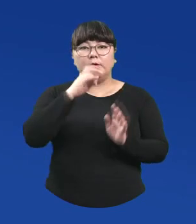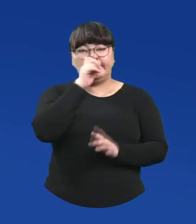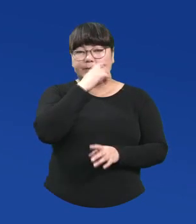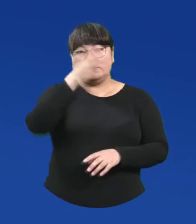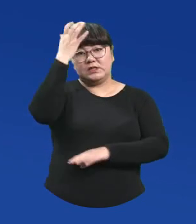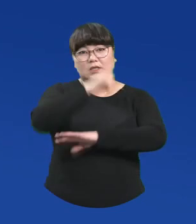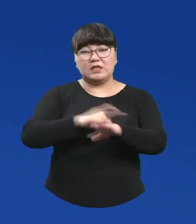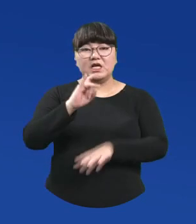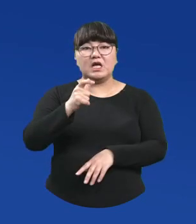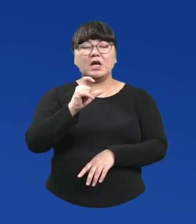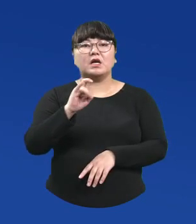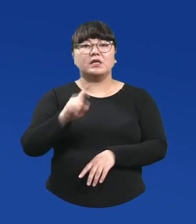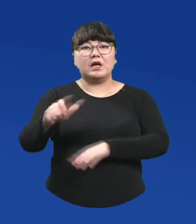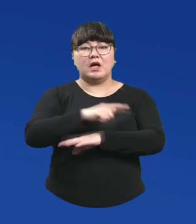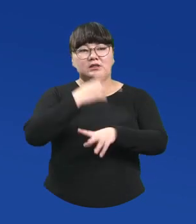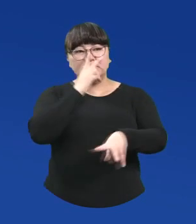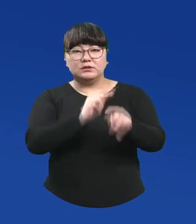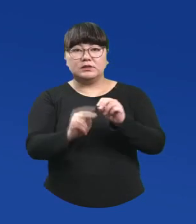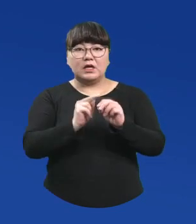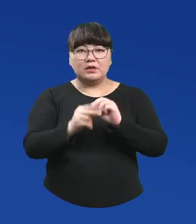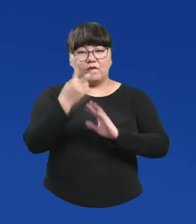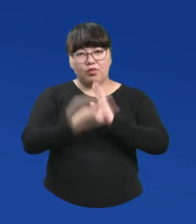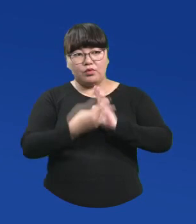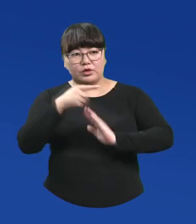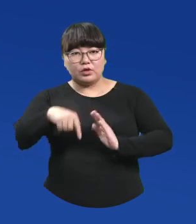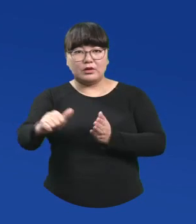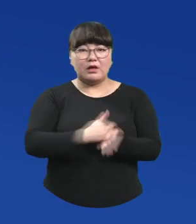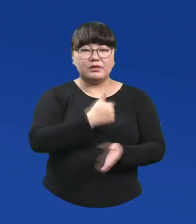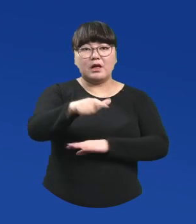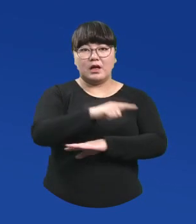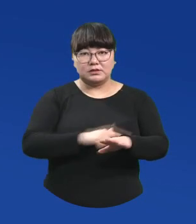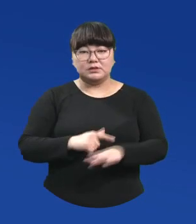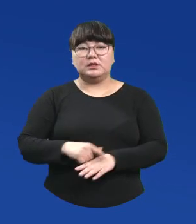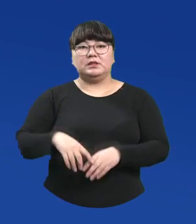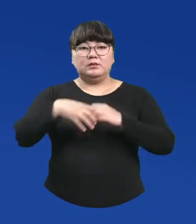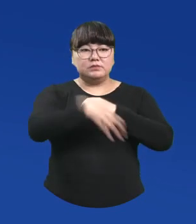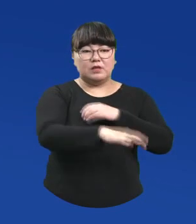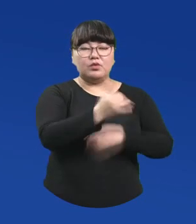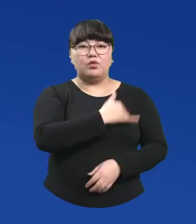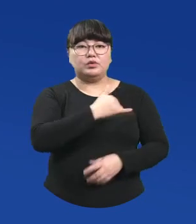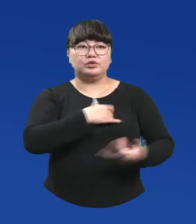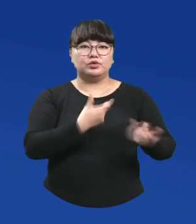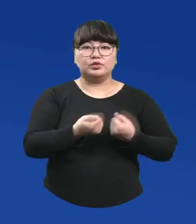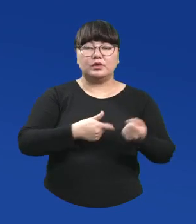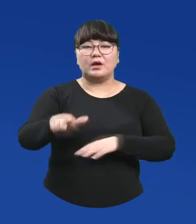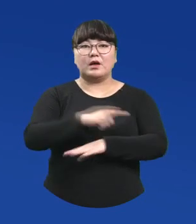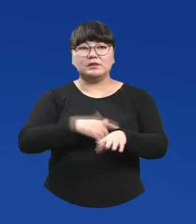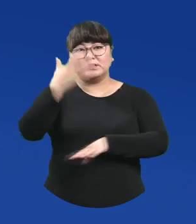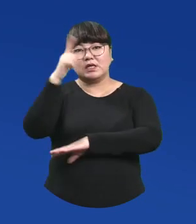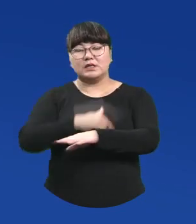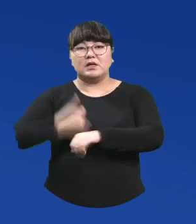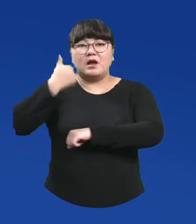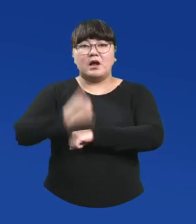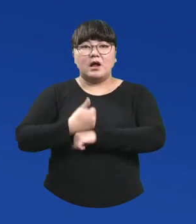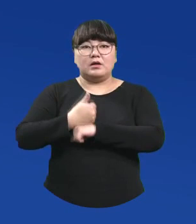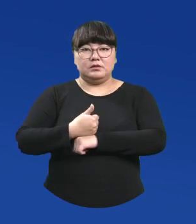2007-2018 онд засгийн газрын хэрэглэх газрын хяналт шалгалт үнэлгээ дотоод аудитын газар, салбарын удирдлага зохицуулалтын газар, засгийн